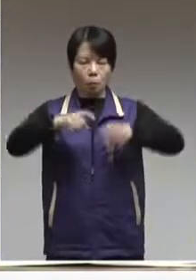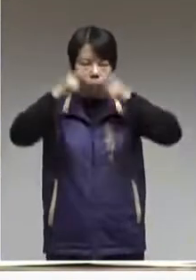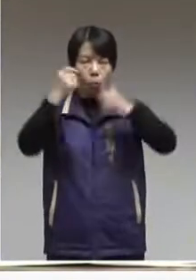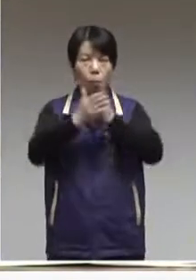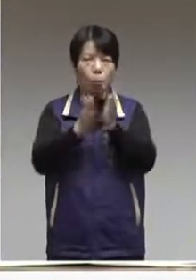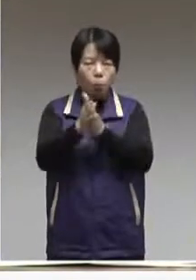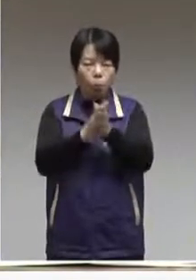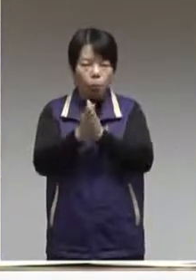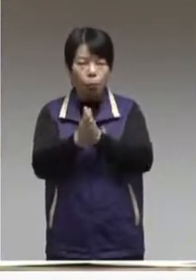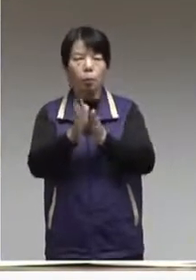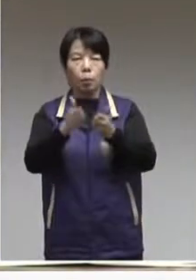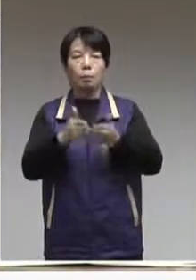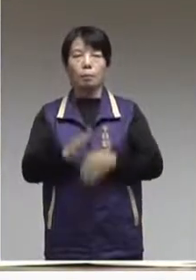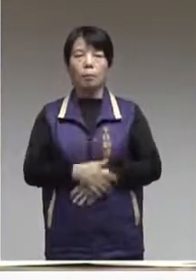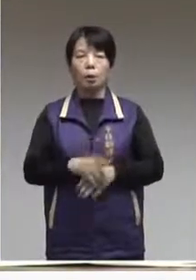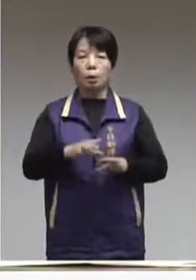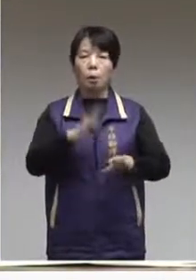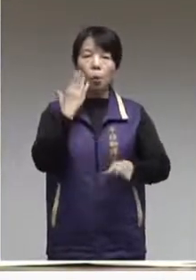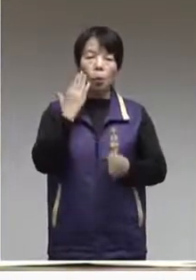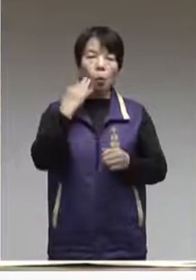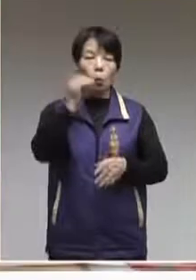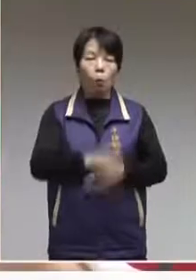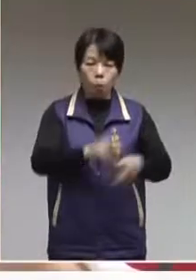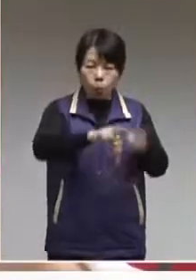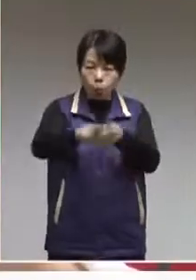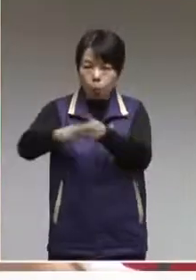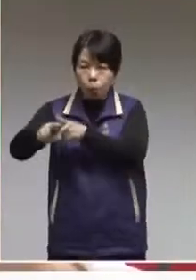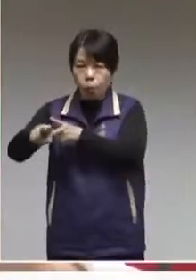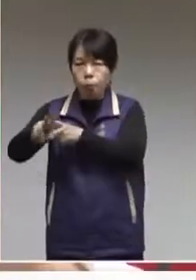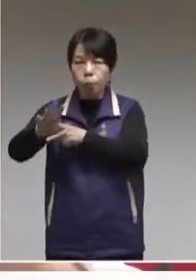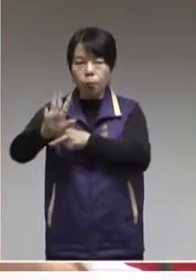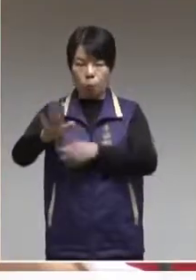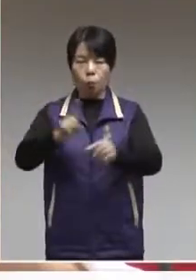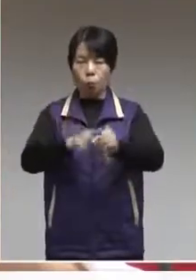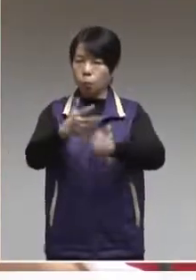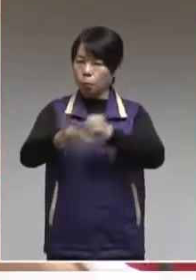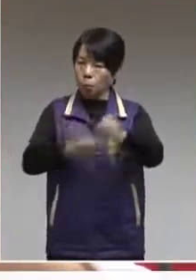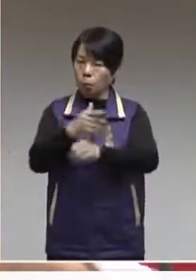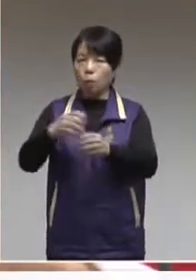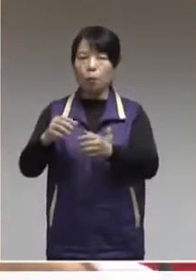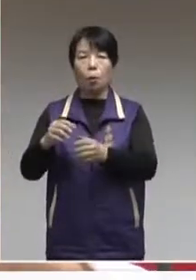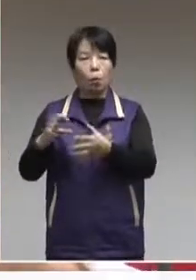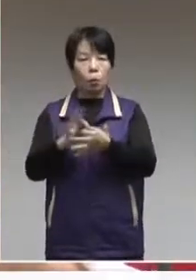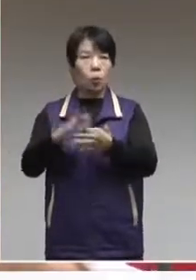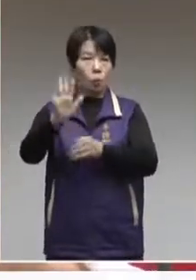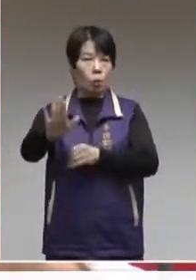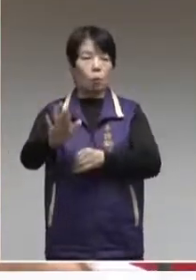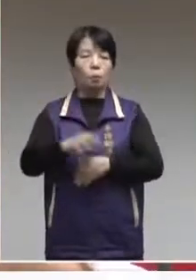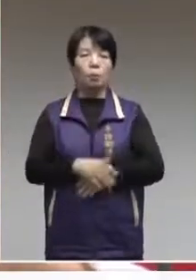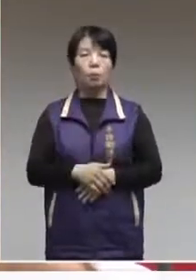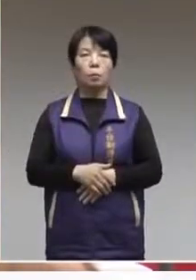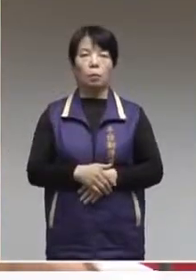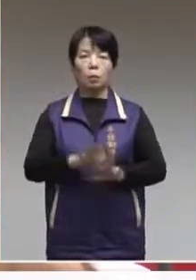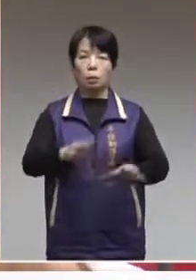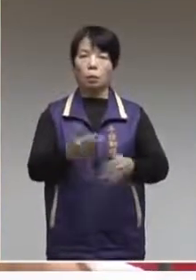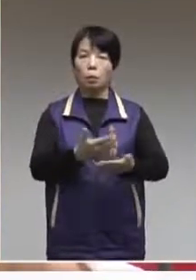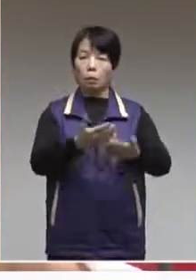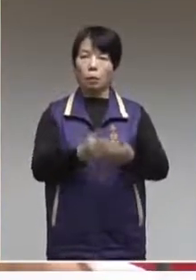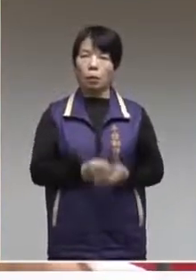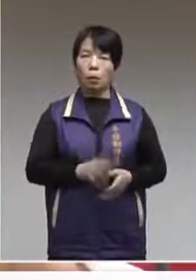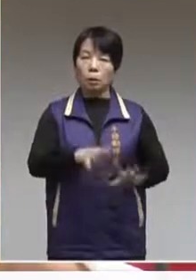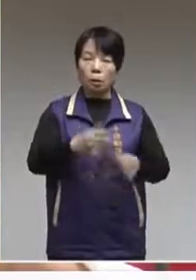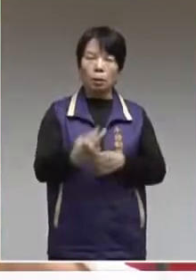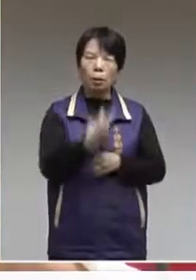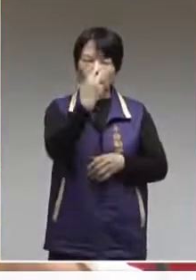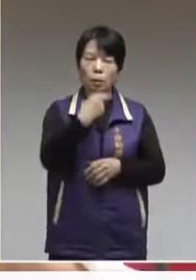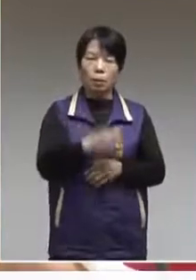区，然后还有你收到细胞简讯的这两类人，好，哦，再重复一次，你接受